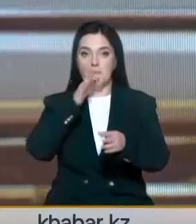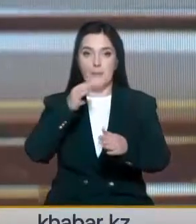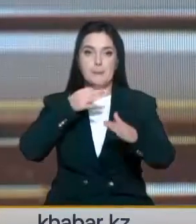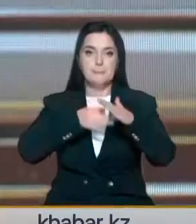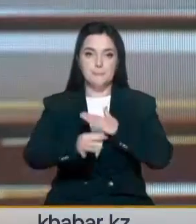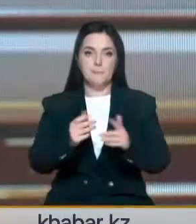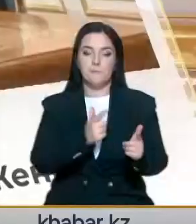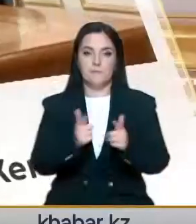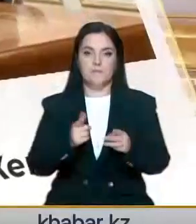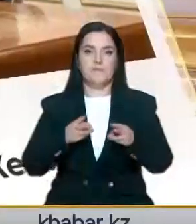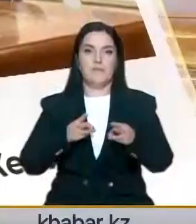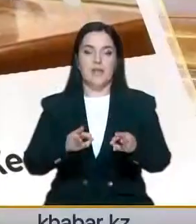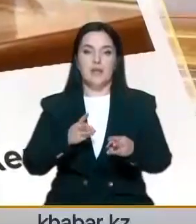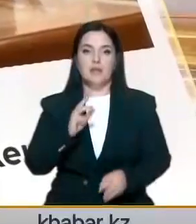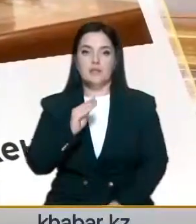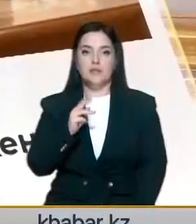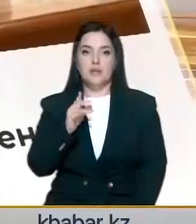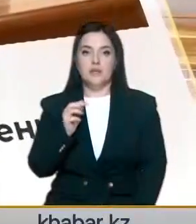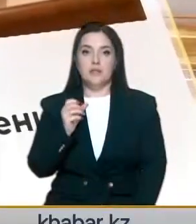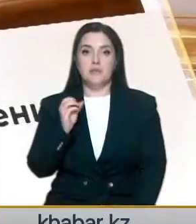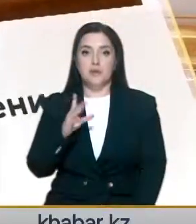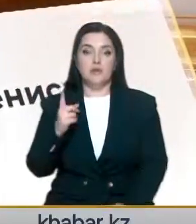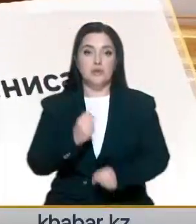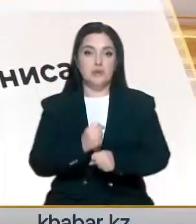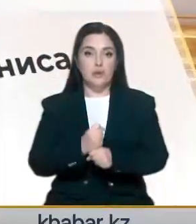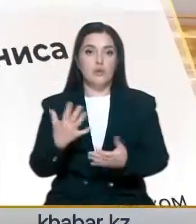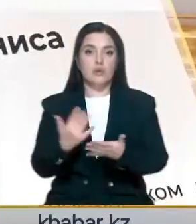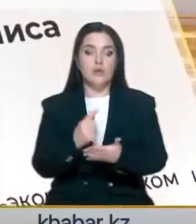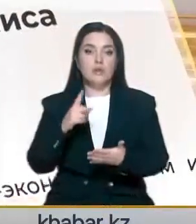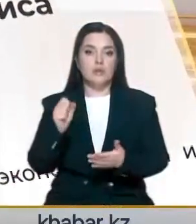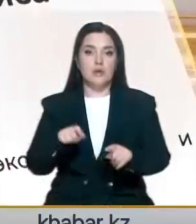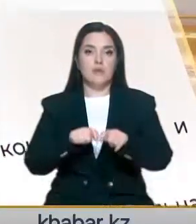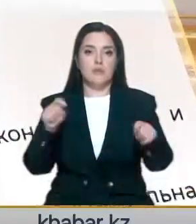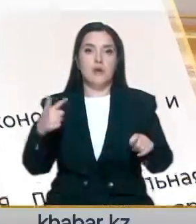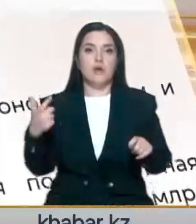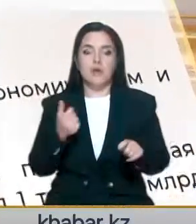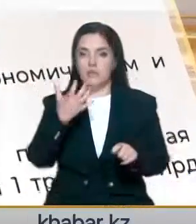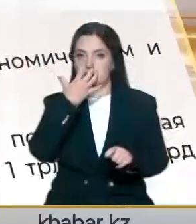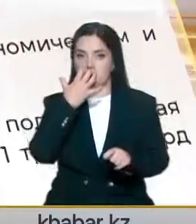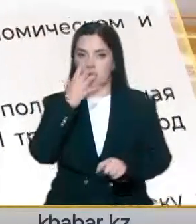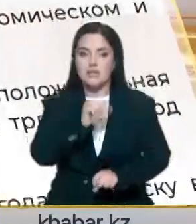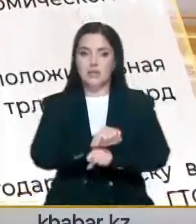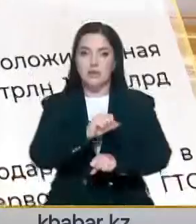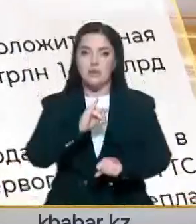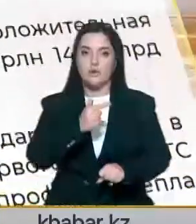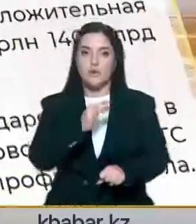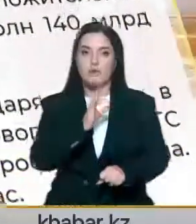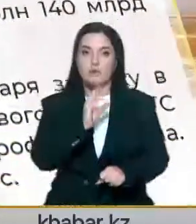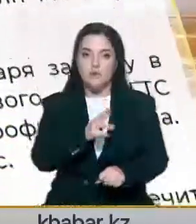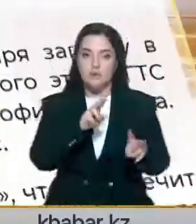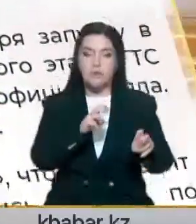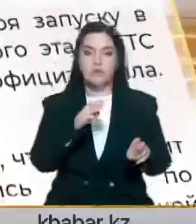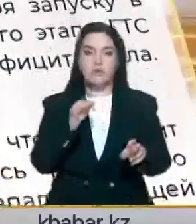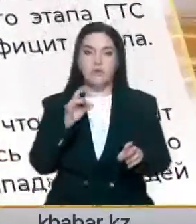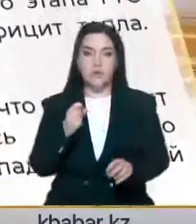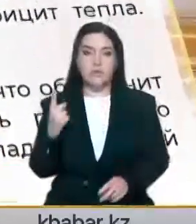подготовке к отопительному сезону Женис Касымбек уточнил, что сделать это удалось за счет запуска газовых тепловых станций «Юго-Восток», «Туран» и